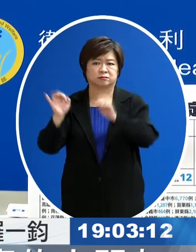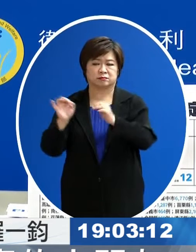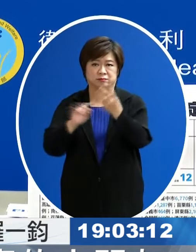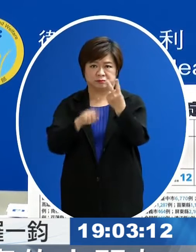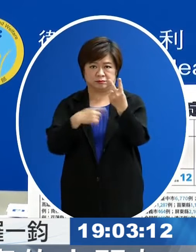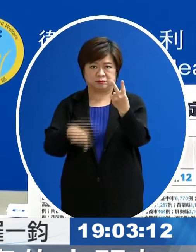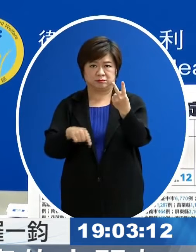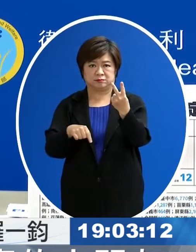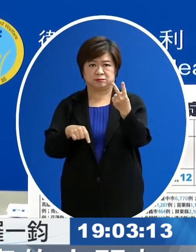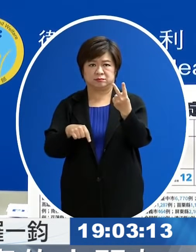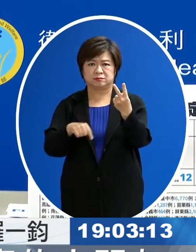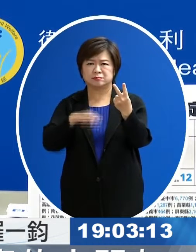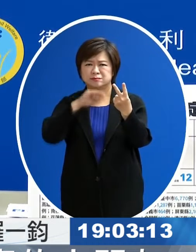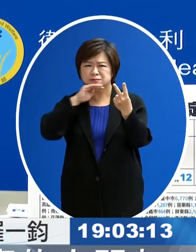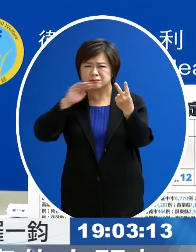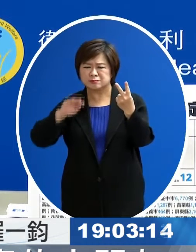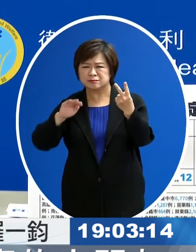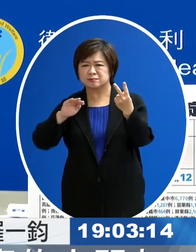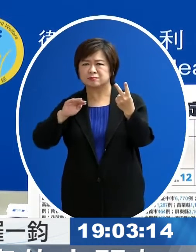8个月大到8岁之间，那也包括今天公布以及先前有公布过的2位这个。